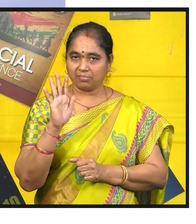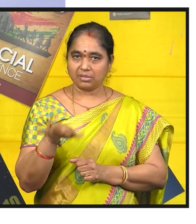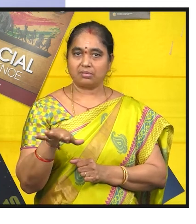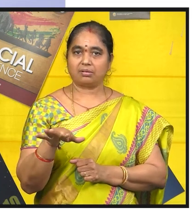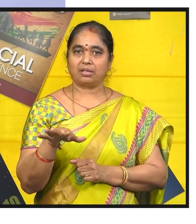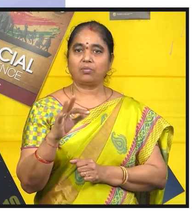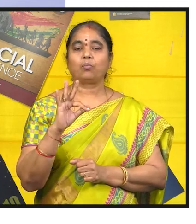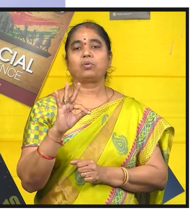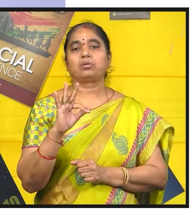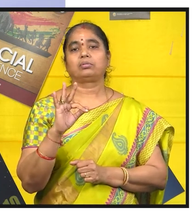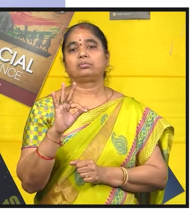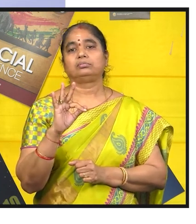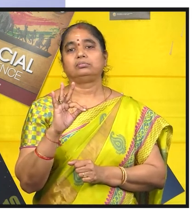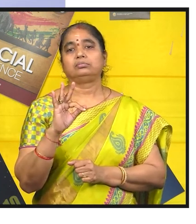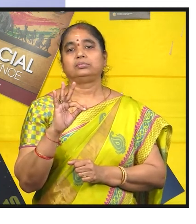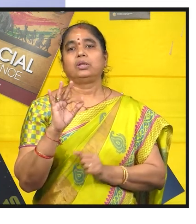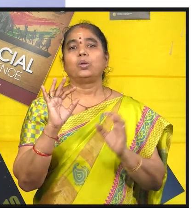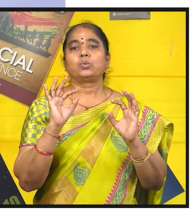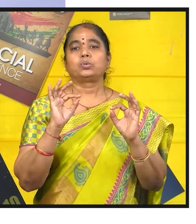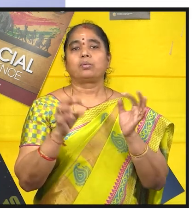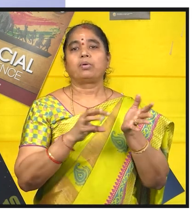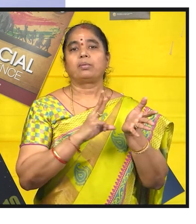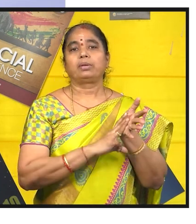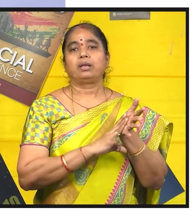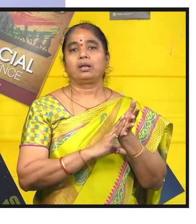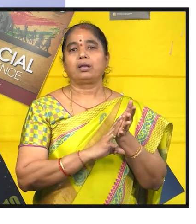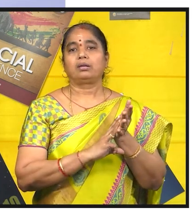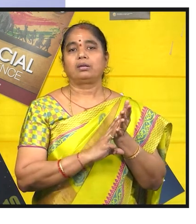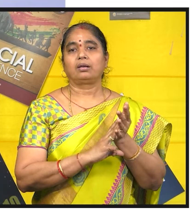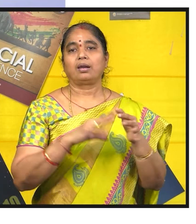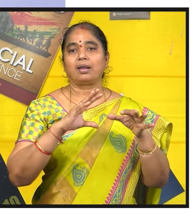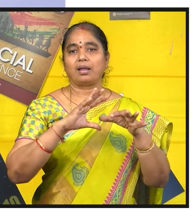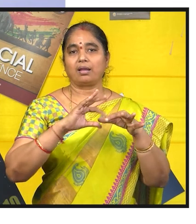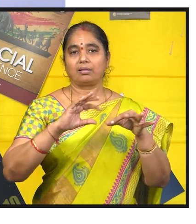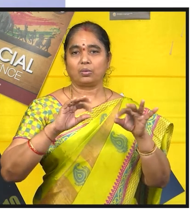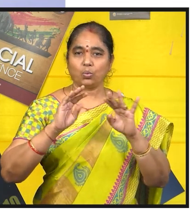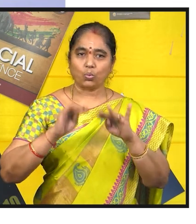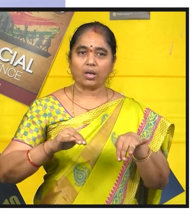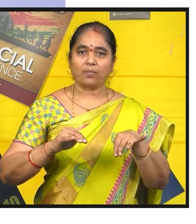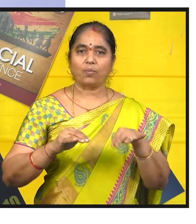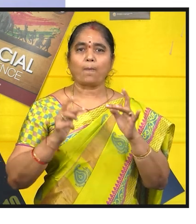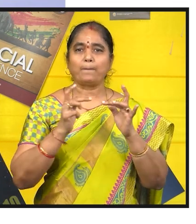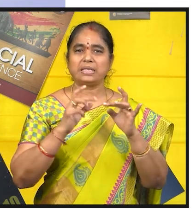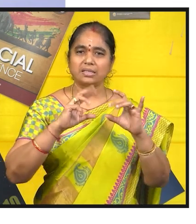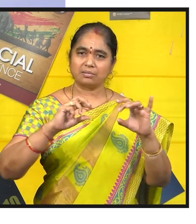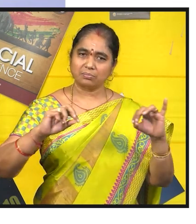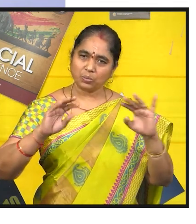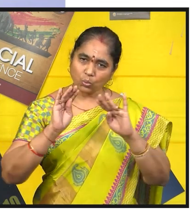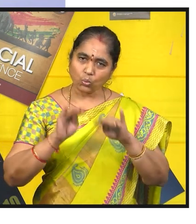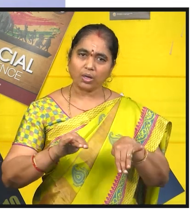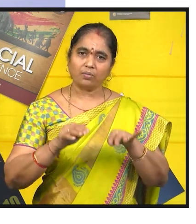மிகுந்ததாக காணப்படுகிறது. மூன்றாவது பார்த்தோம்னு சொன்னால் தூய உலோகத்தை காட்டிலும் இதனுடைய கடத்து திறன் மிக மிக குறைவாக இருக்கிறது.